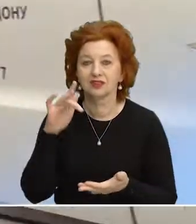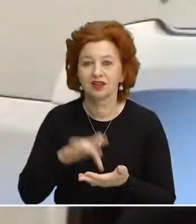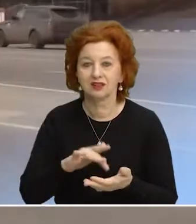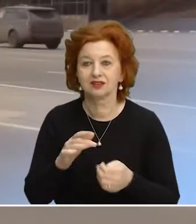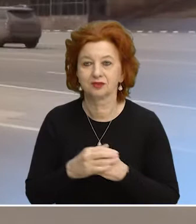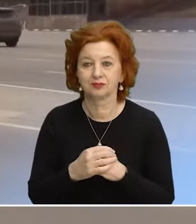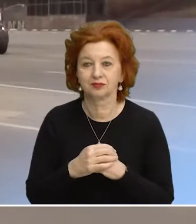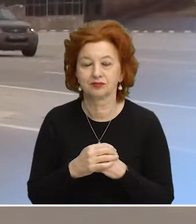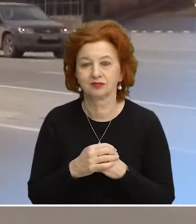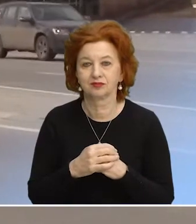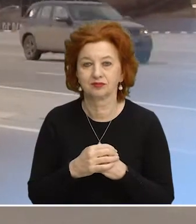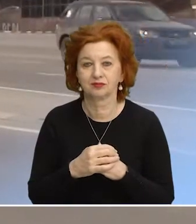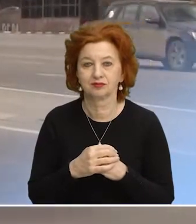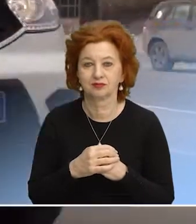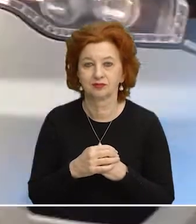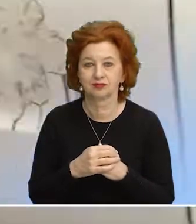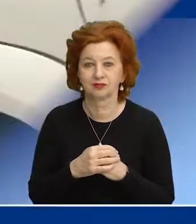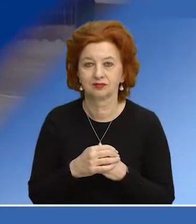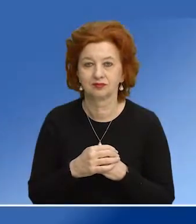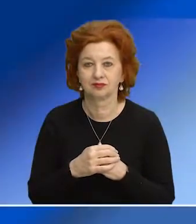Донской столице.